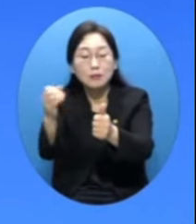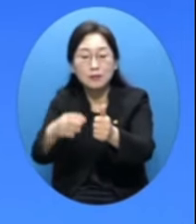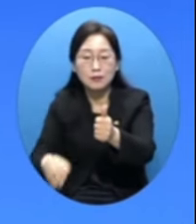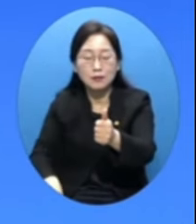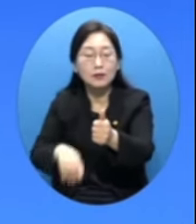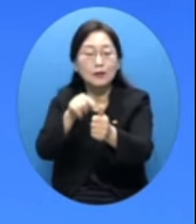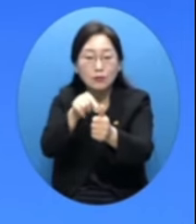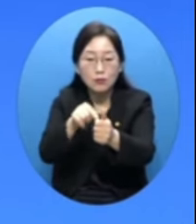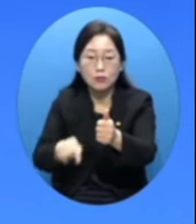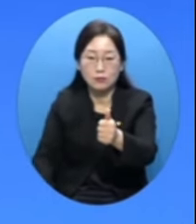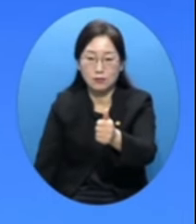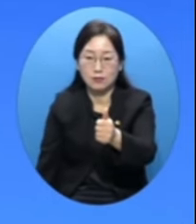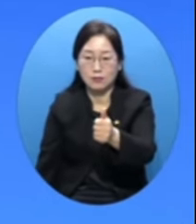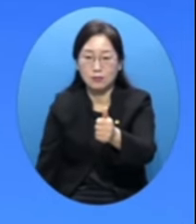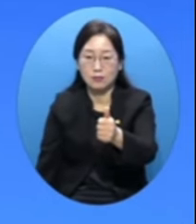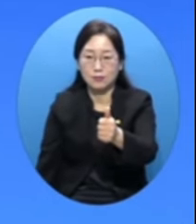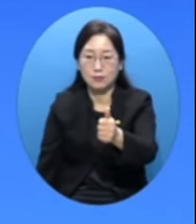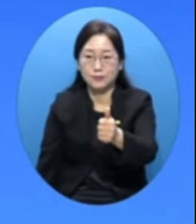너